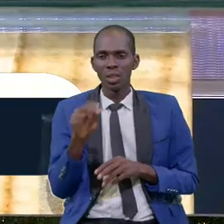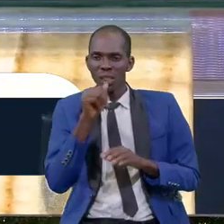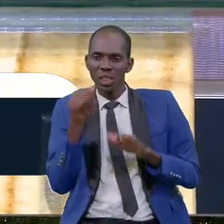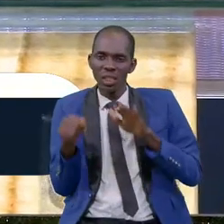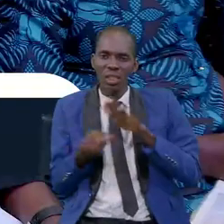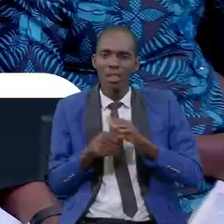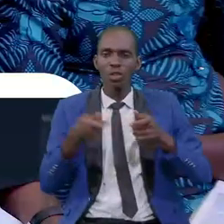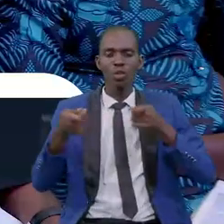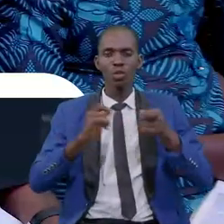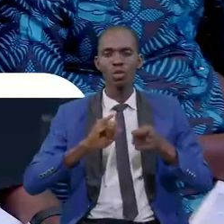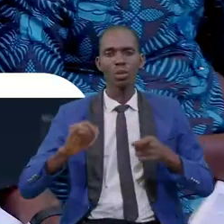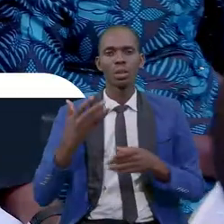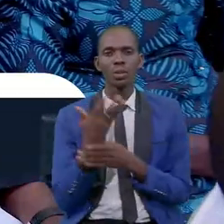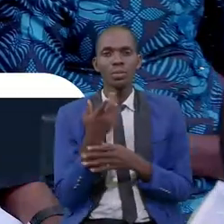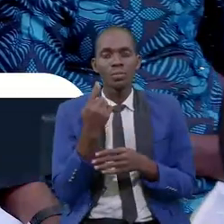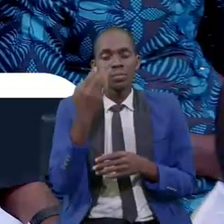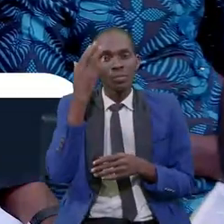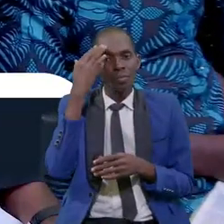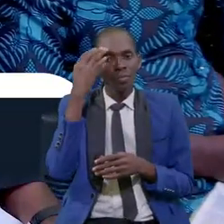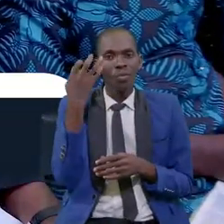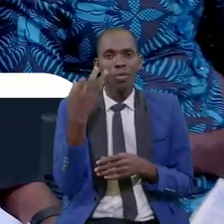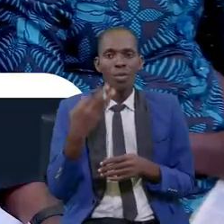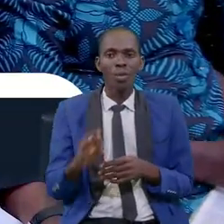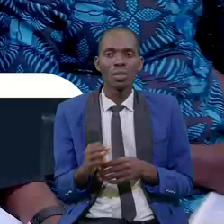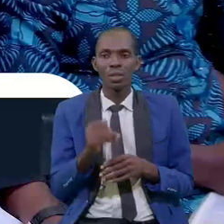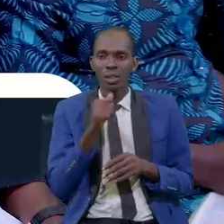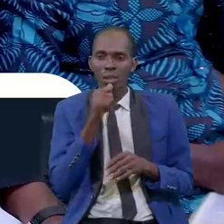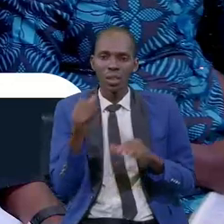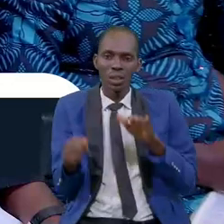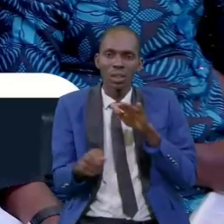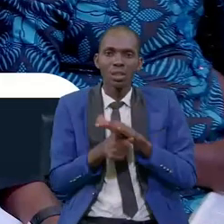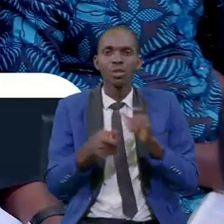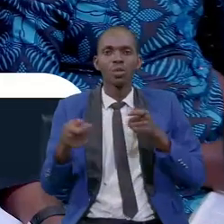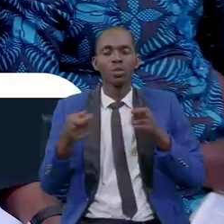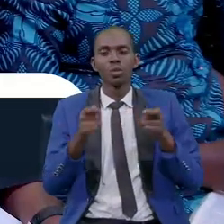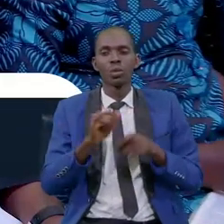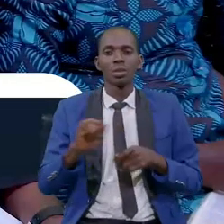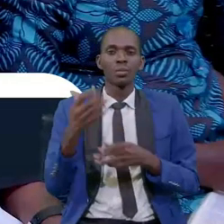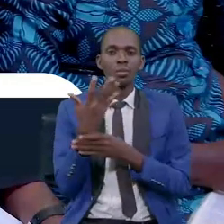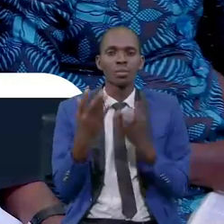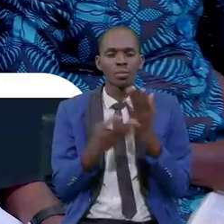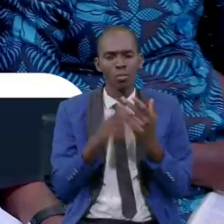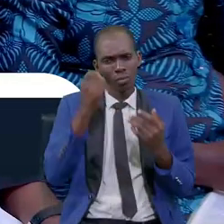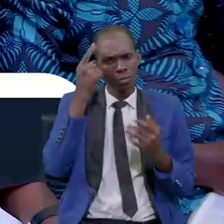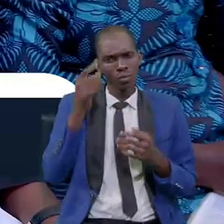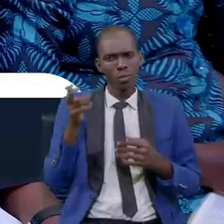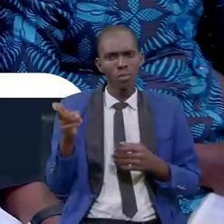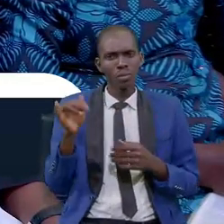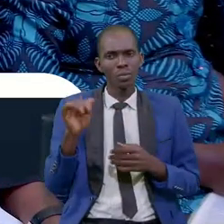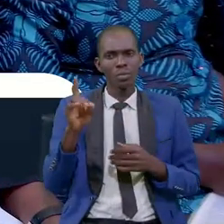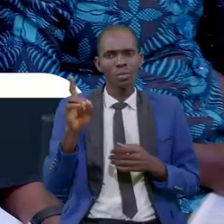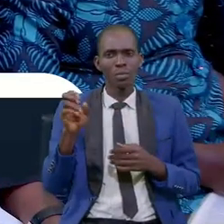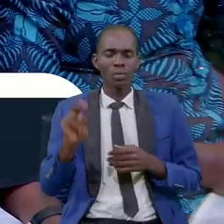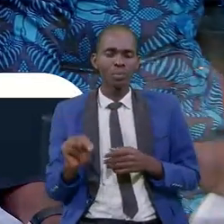cachette. Le discernement des mains qui contrôlent en cachette. Comprenez?